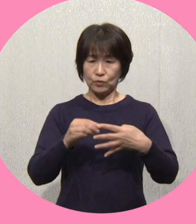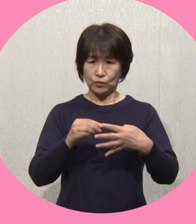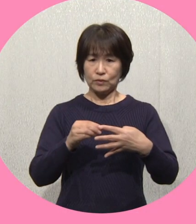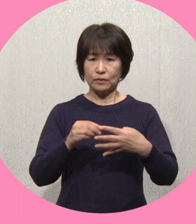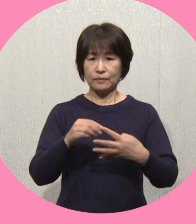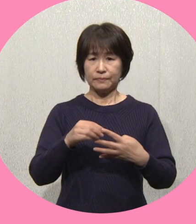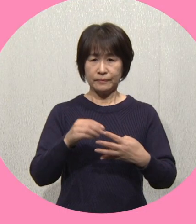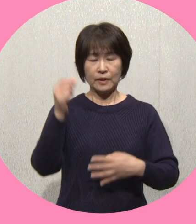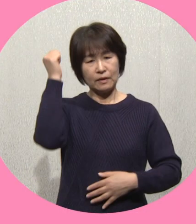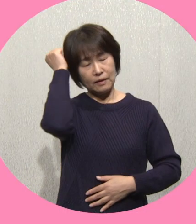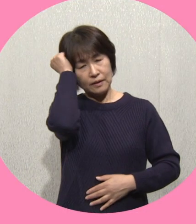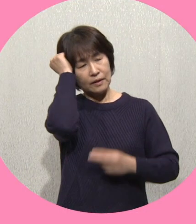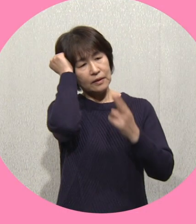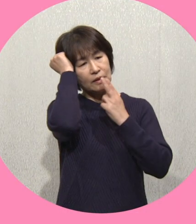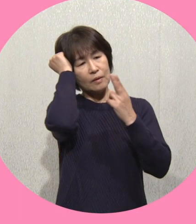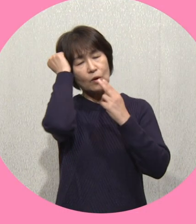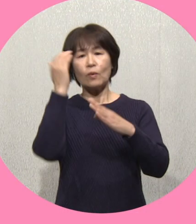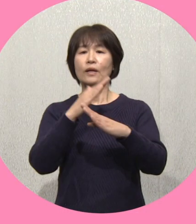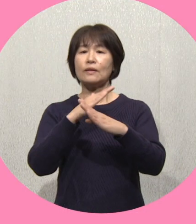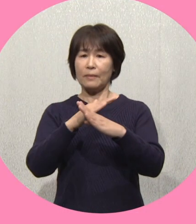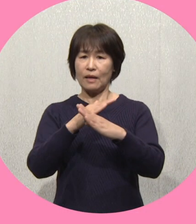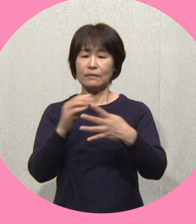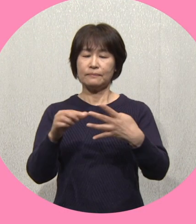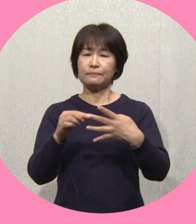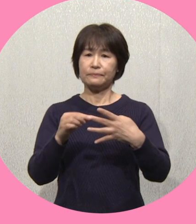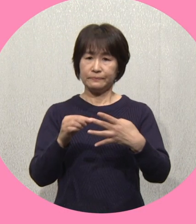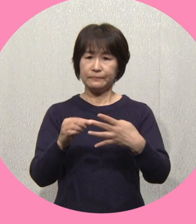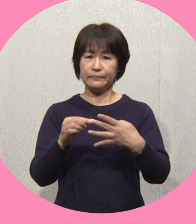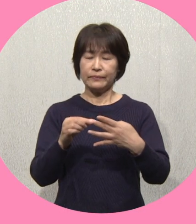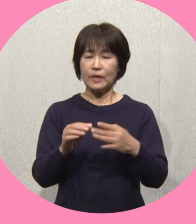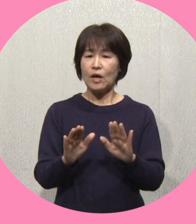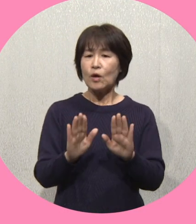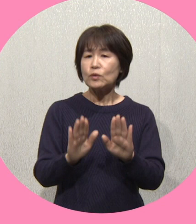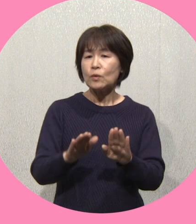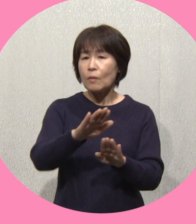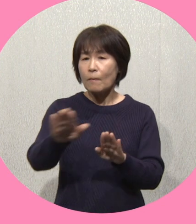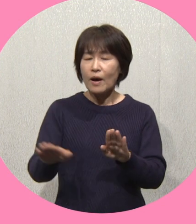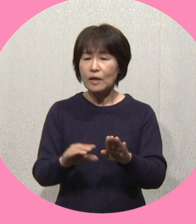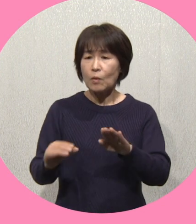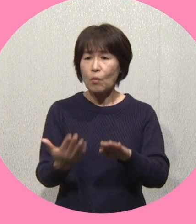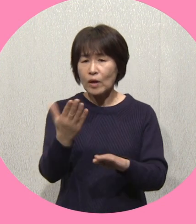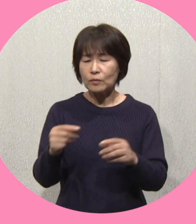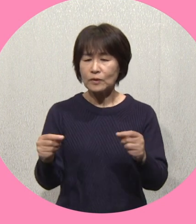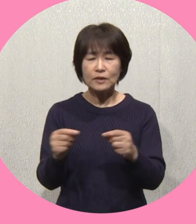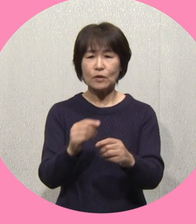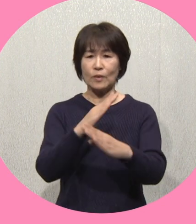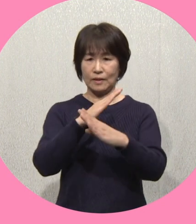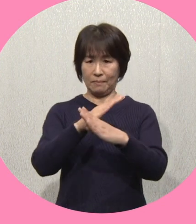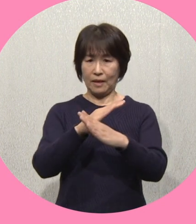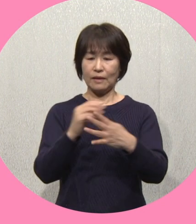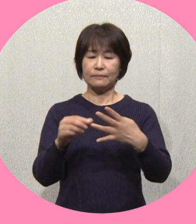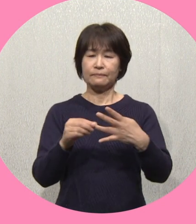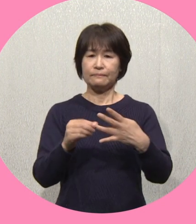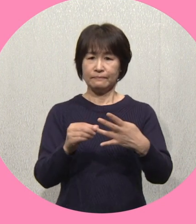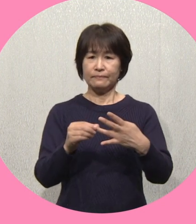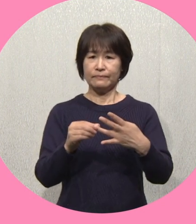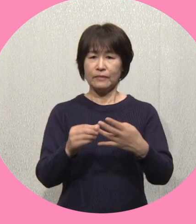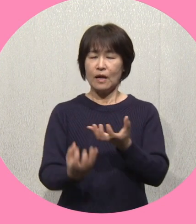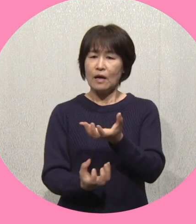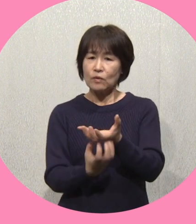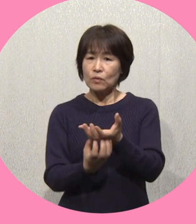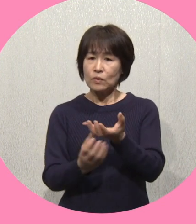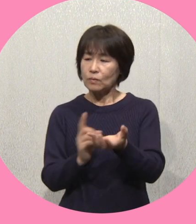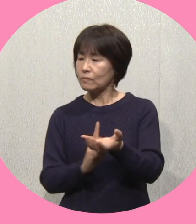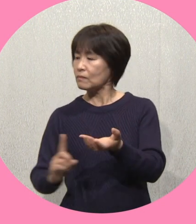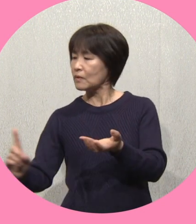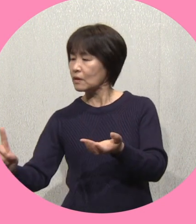1、寝た箱は絶対にしない。2つ目がストーブの周りに燃えるものを置かない。3つ目がコ